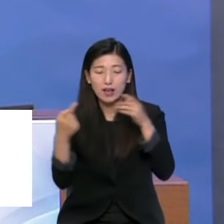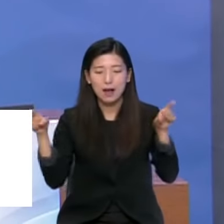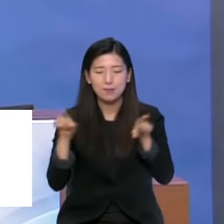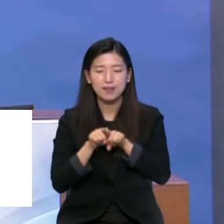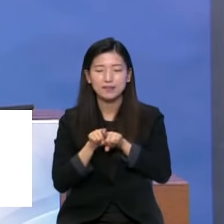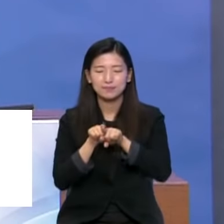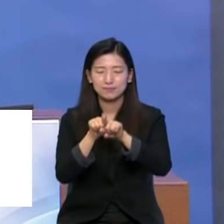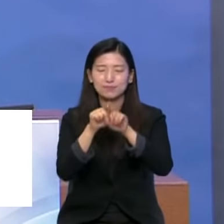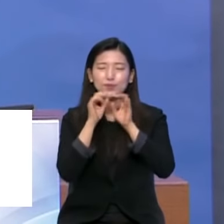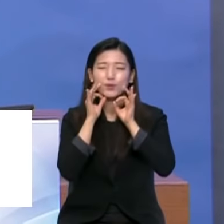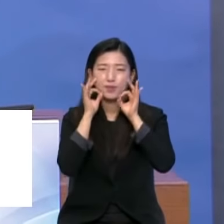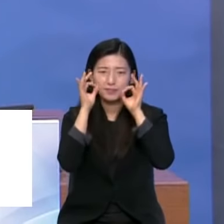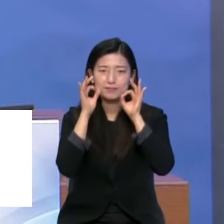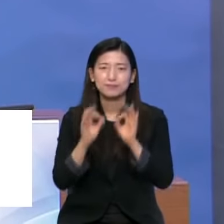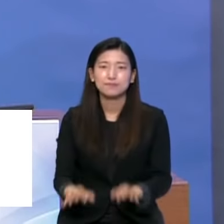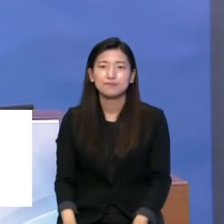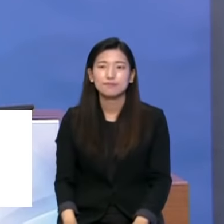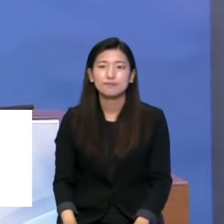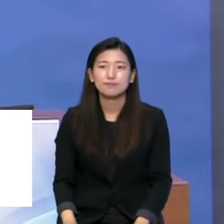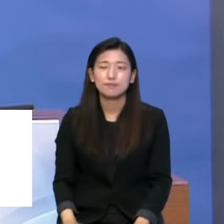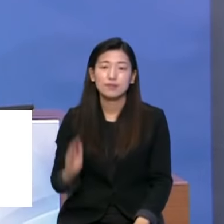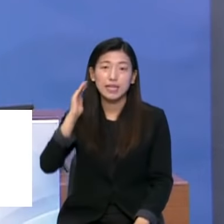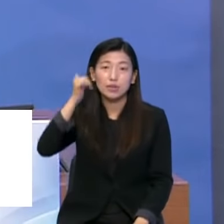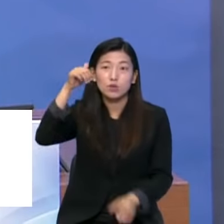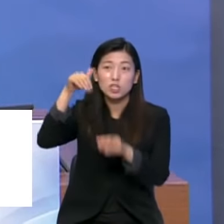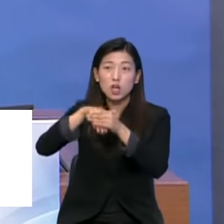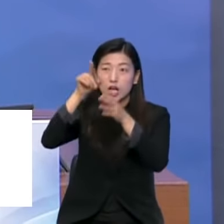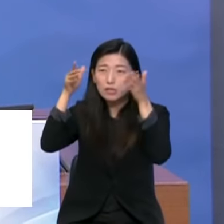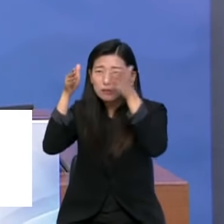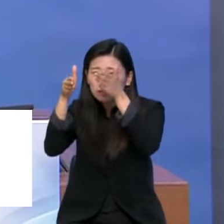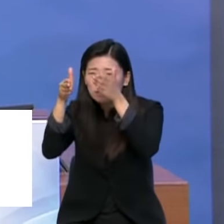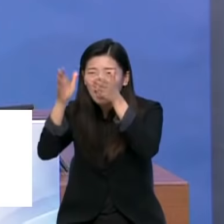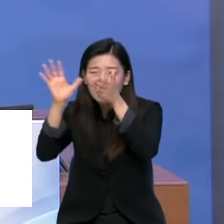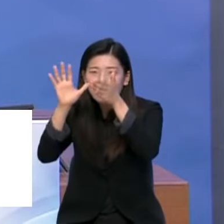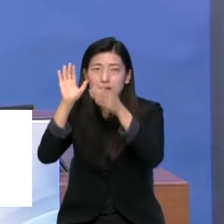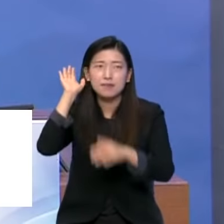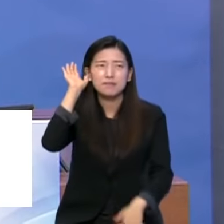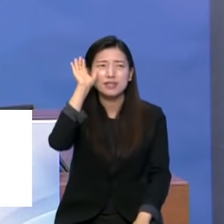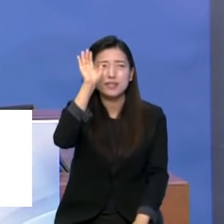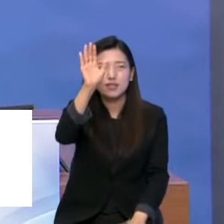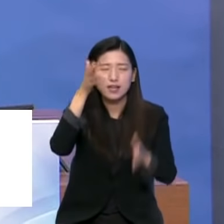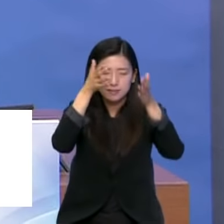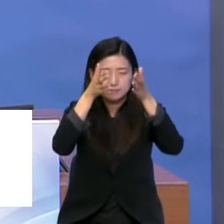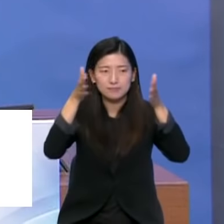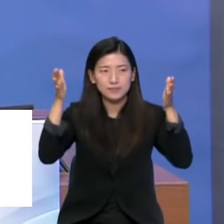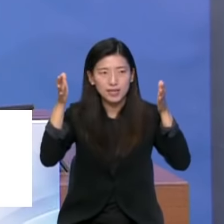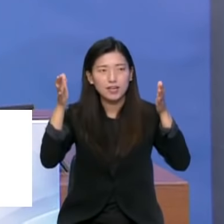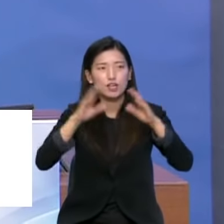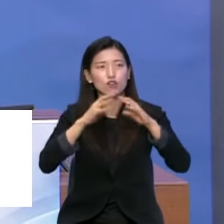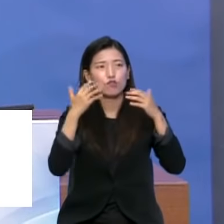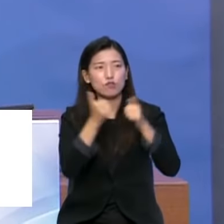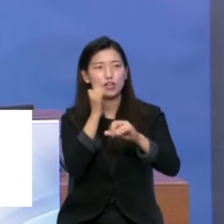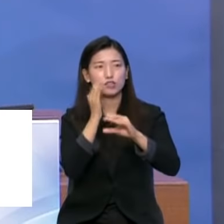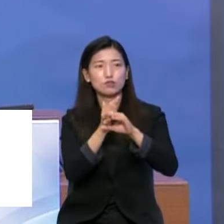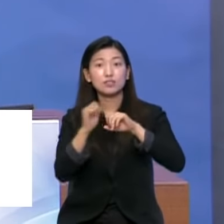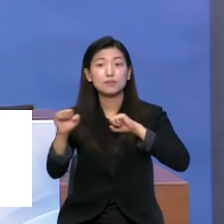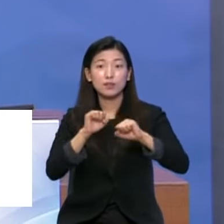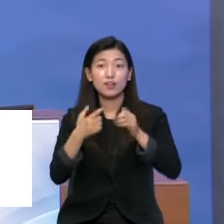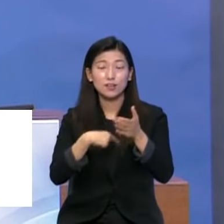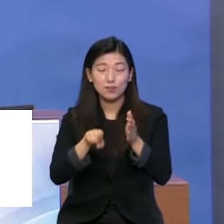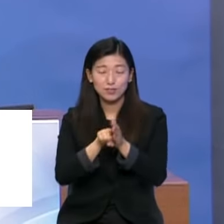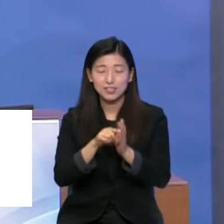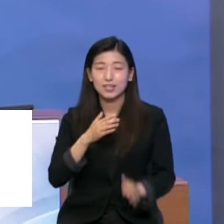다음 선거보다 다음 세대를 더 중요하게 생각하는 국회의 길을 열기 위해 최선을 다하겠습니다.